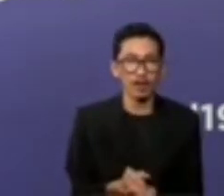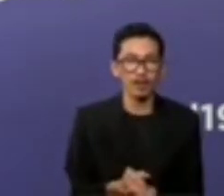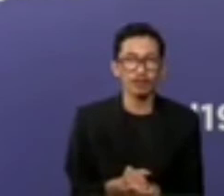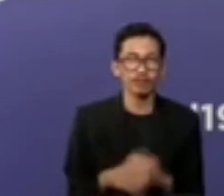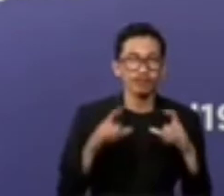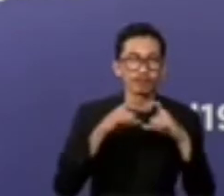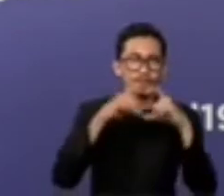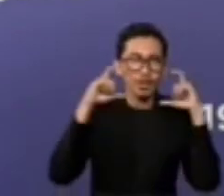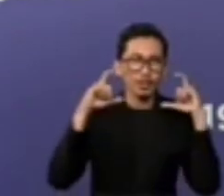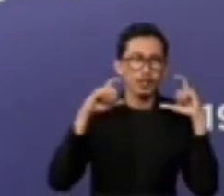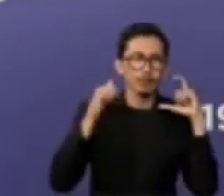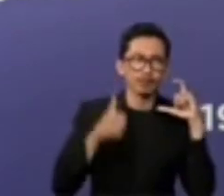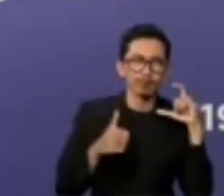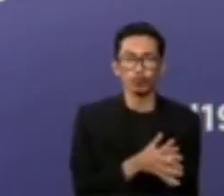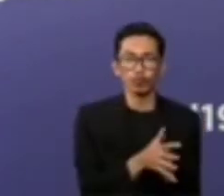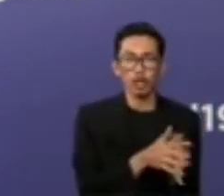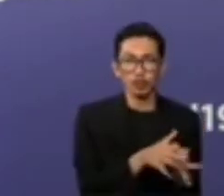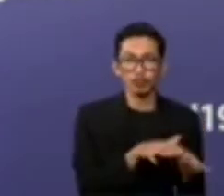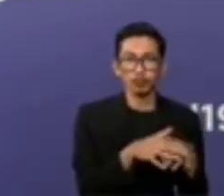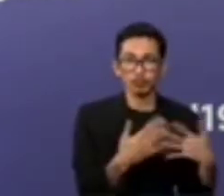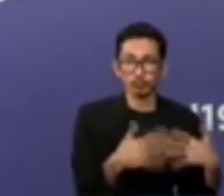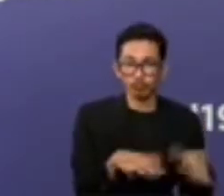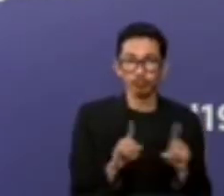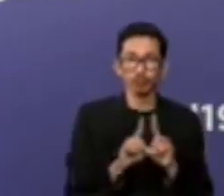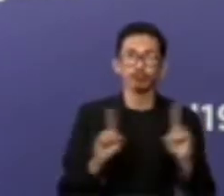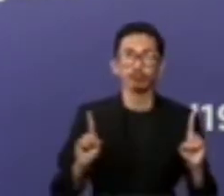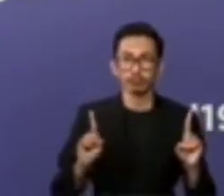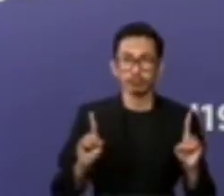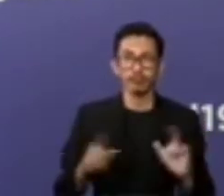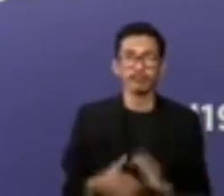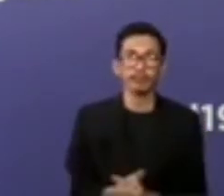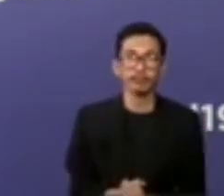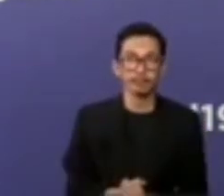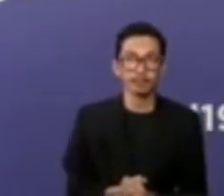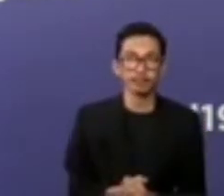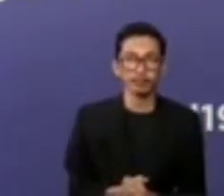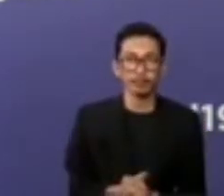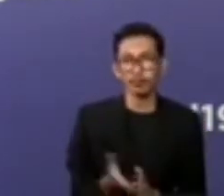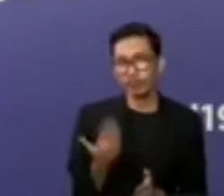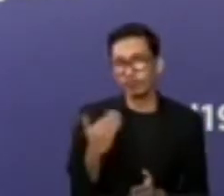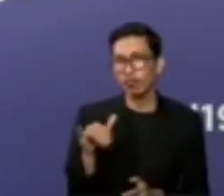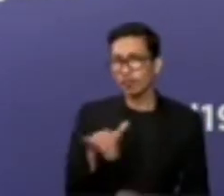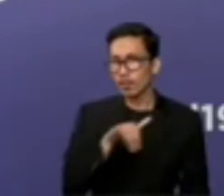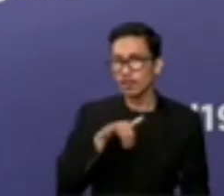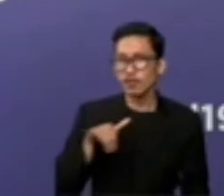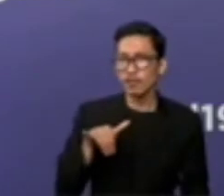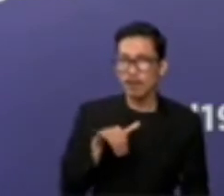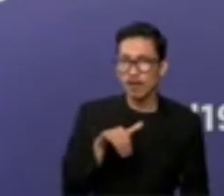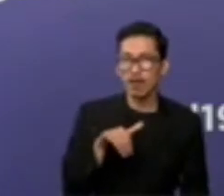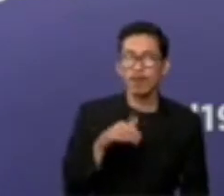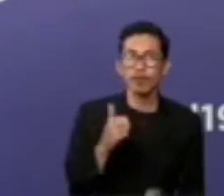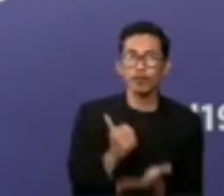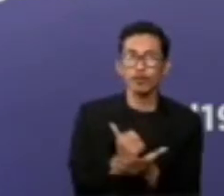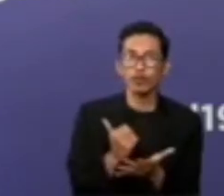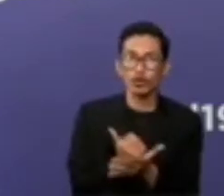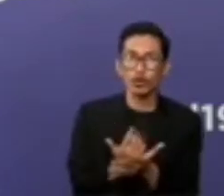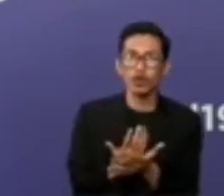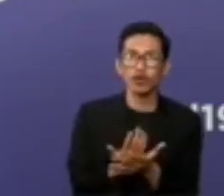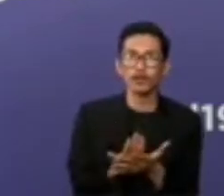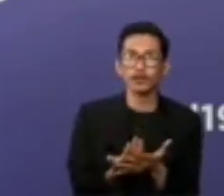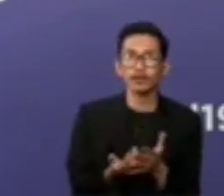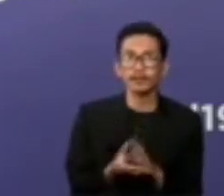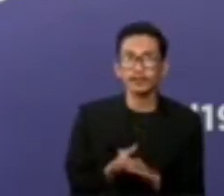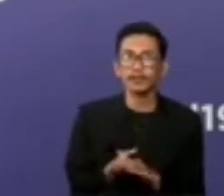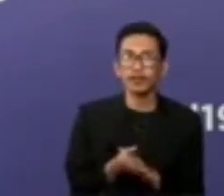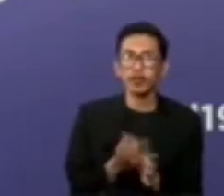adalah cara yang paling tepat. Saudara-saudara, mari kita lakukan ini. Mari kita jadikan ini